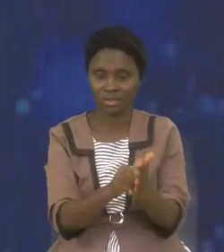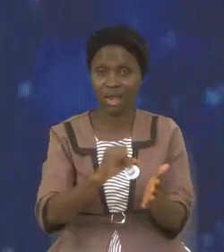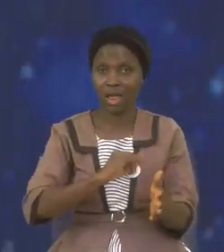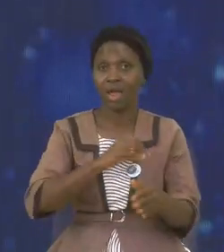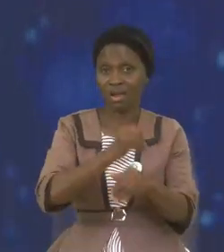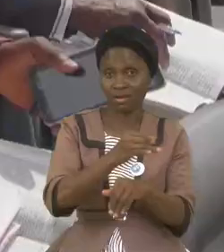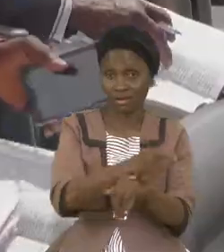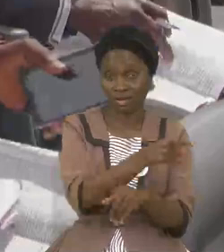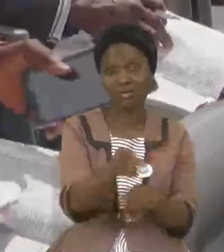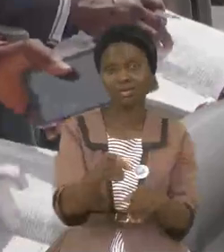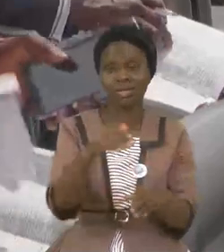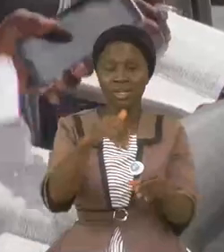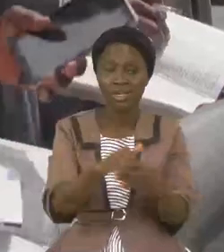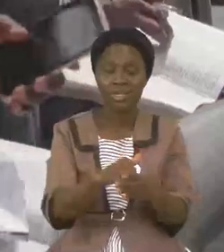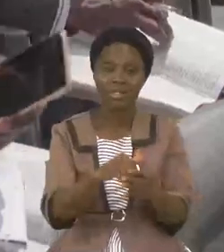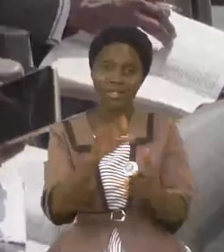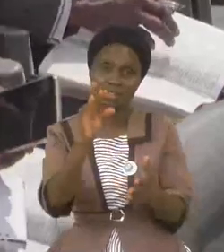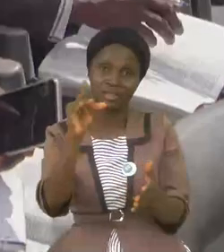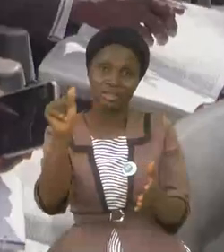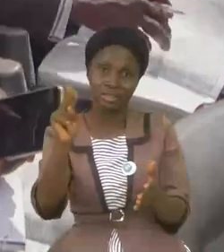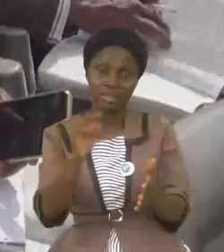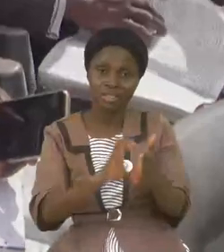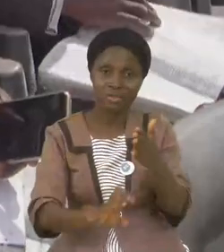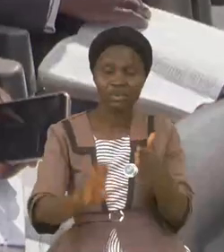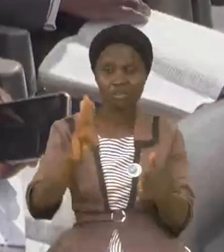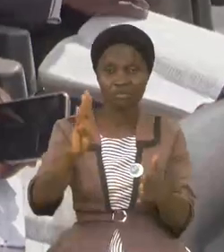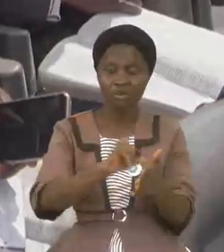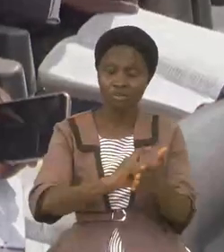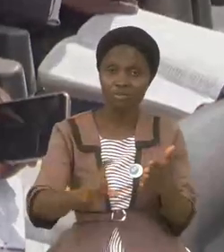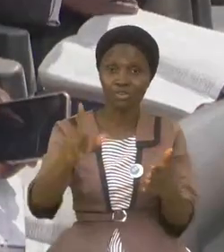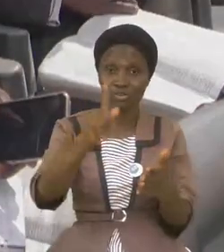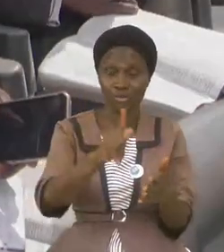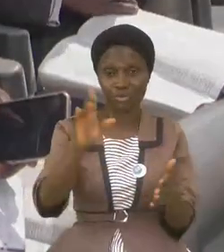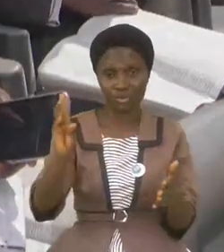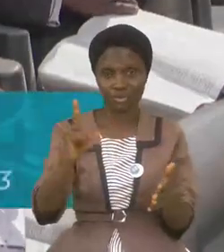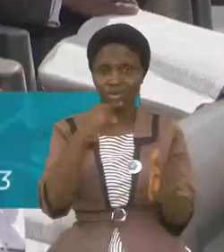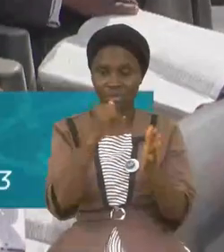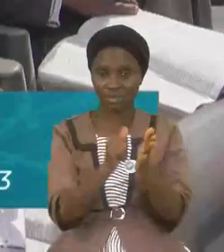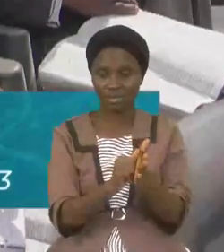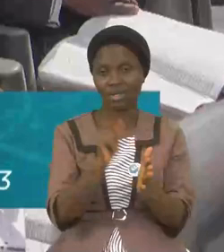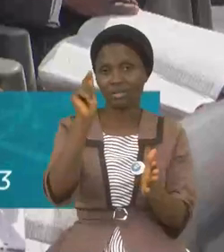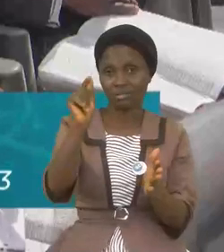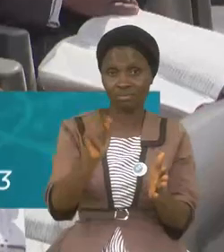toi l'arbre. Et verset 27 dit, Daniel 4, 27,